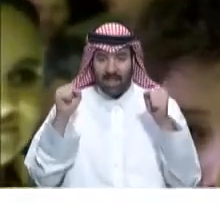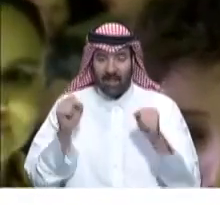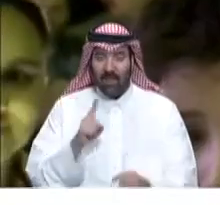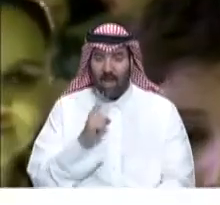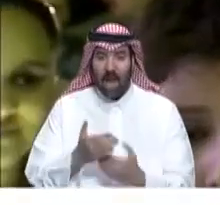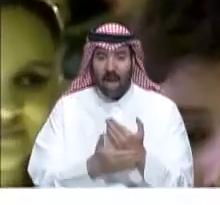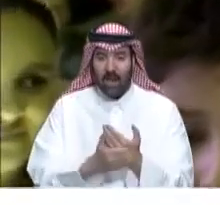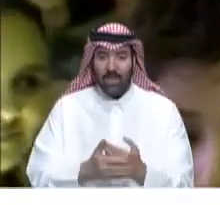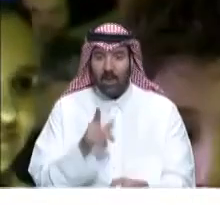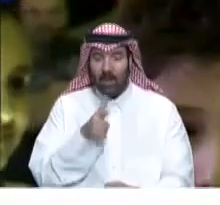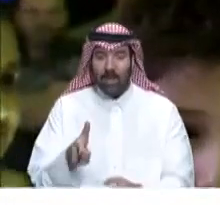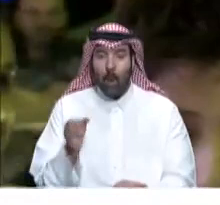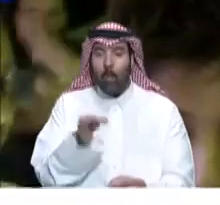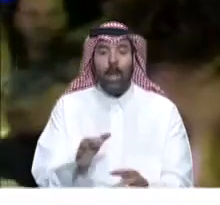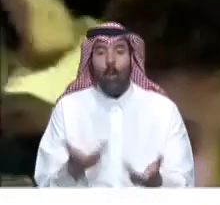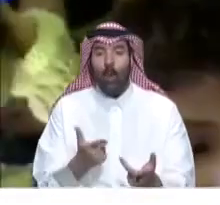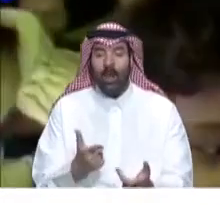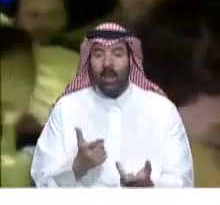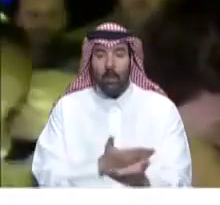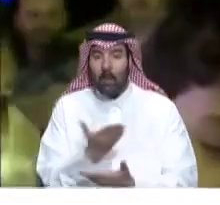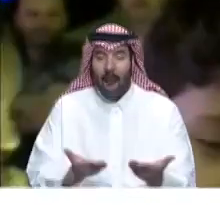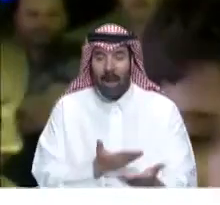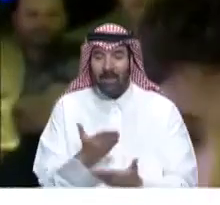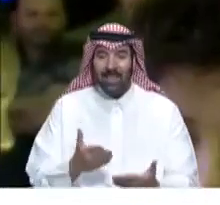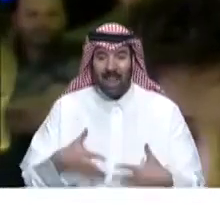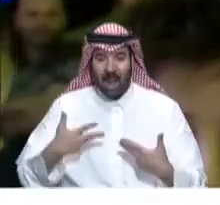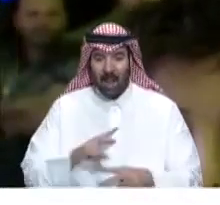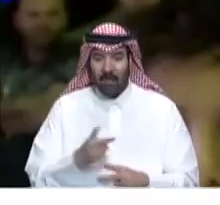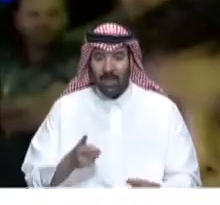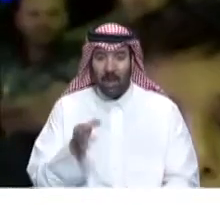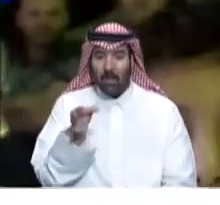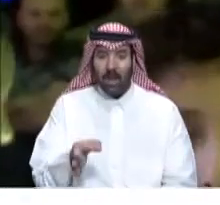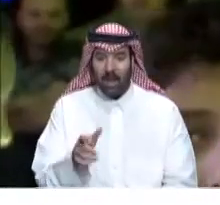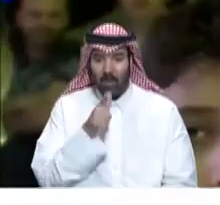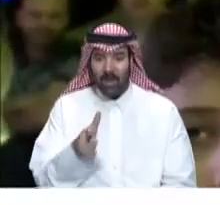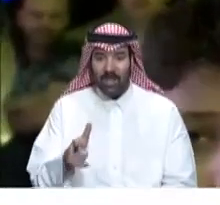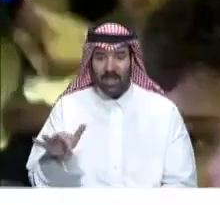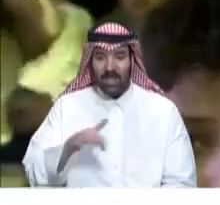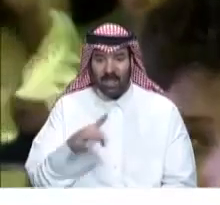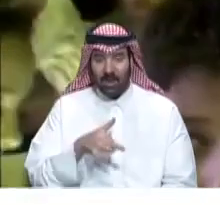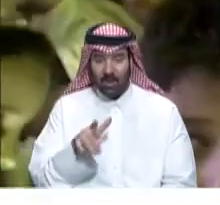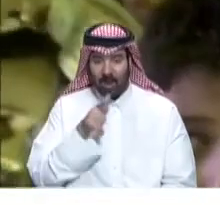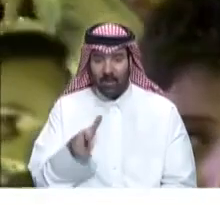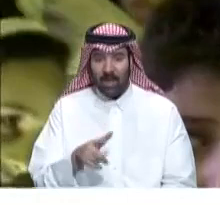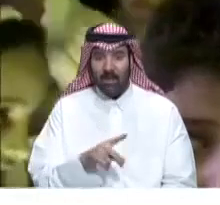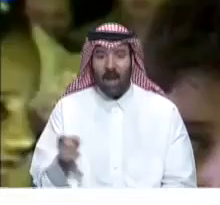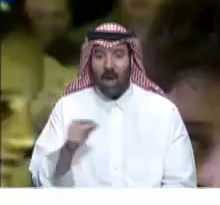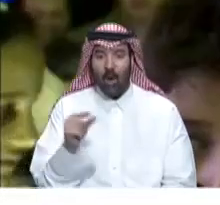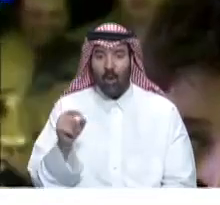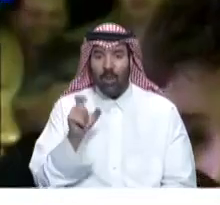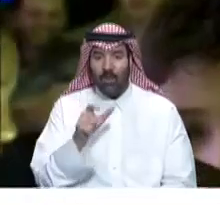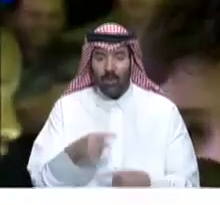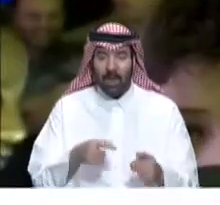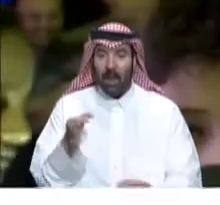وحنا حرصنا نصل للمواطن في مكانه ونقيم الفعاليات في مكانه ولا يجي إلى منتزه الردة.